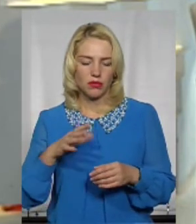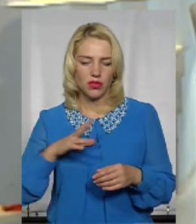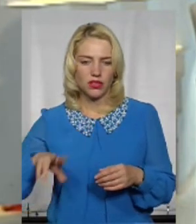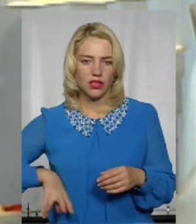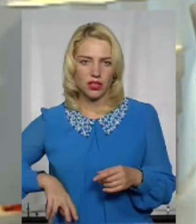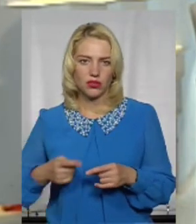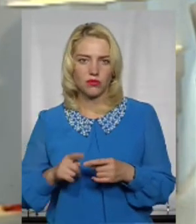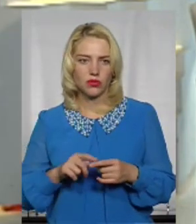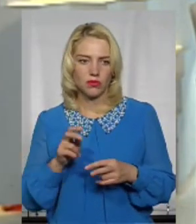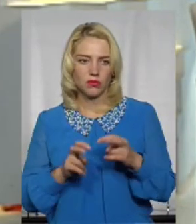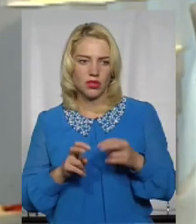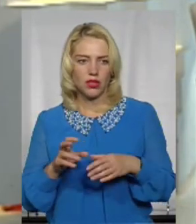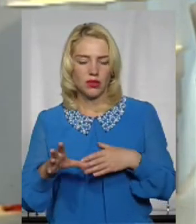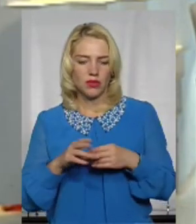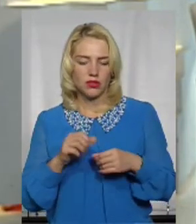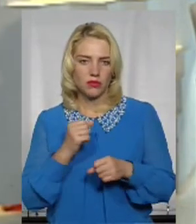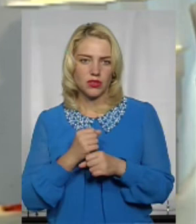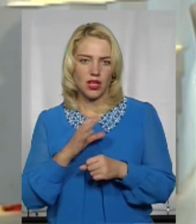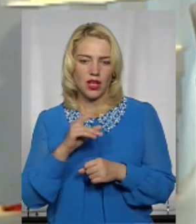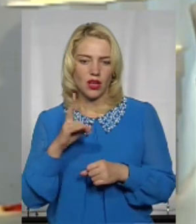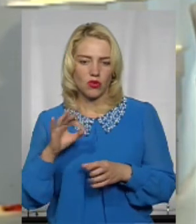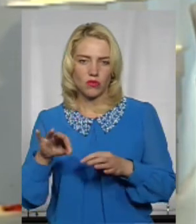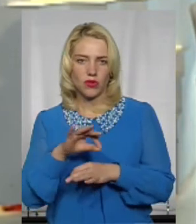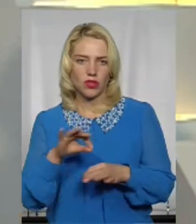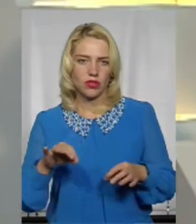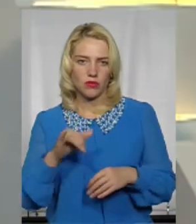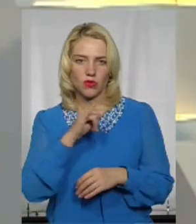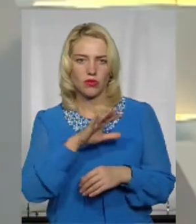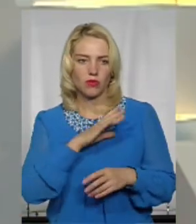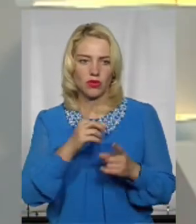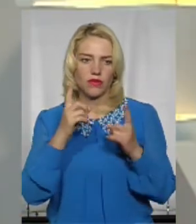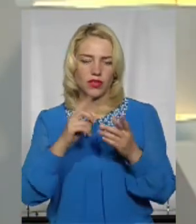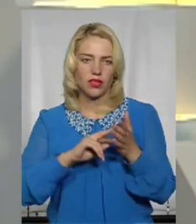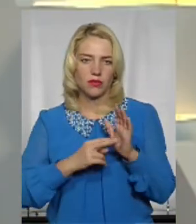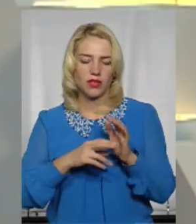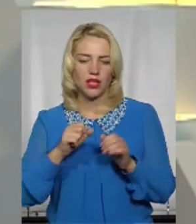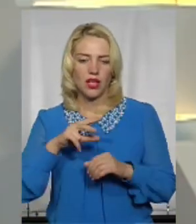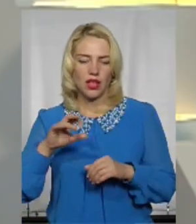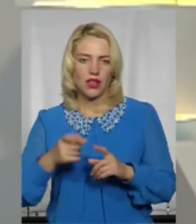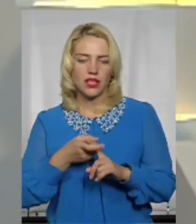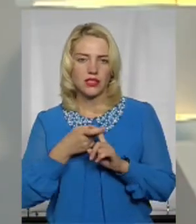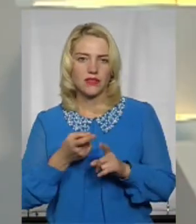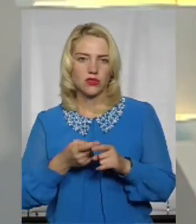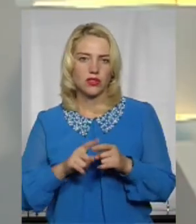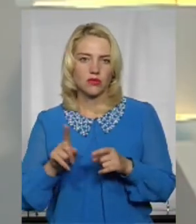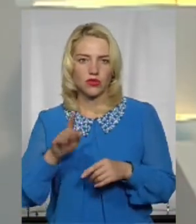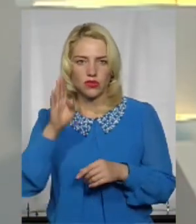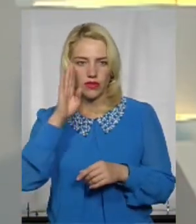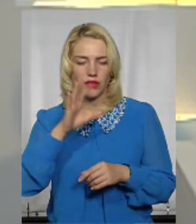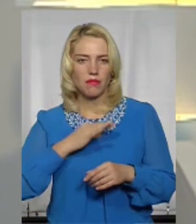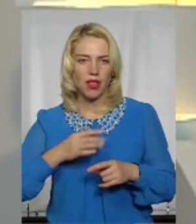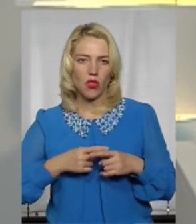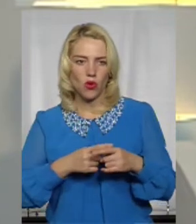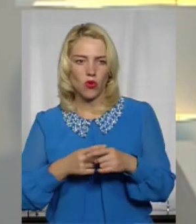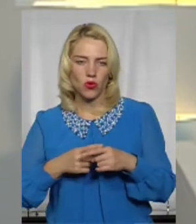директором даного підприємства, ми працювали над екологічними проєктами, в нього були великі плани, але в зв'язку з тим, що він був, він